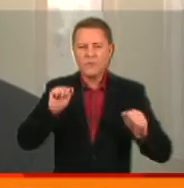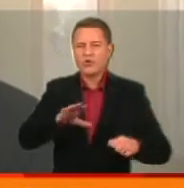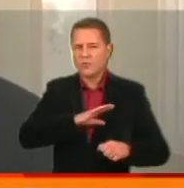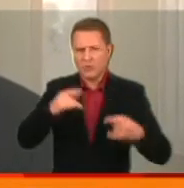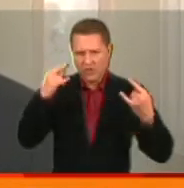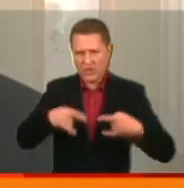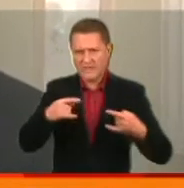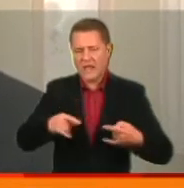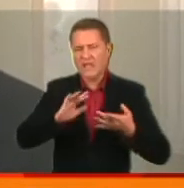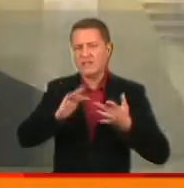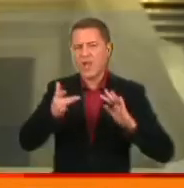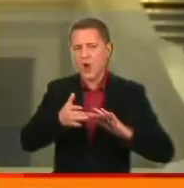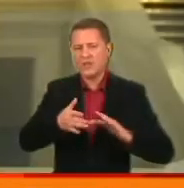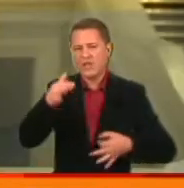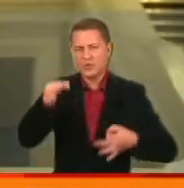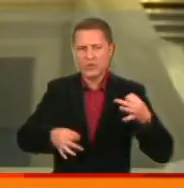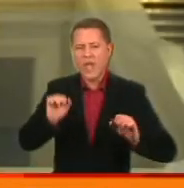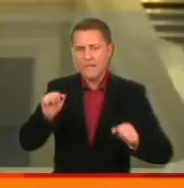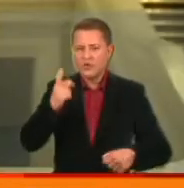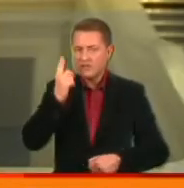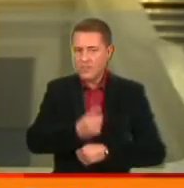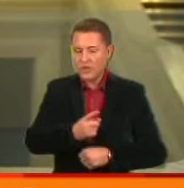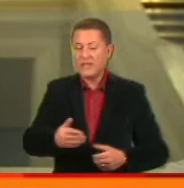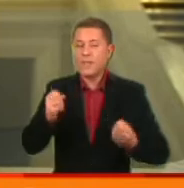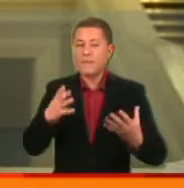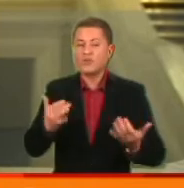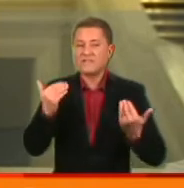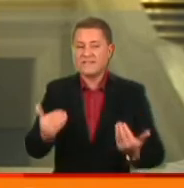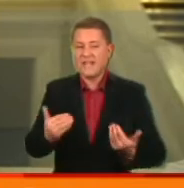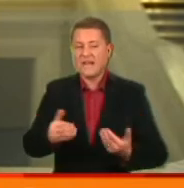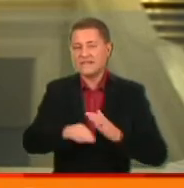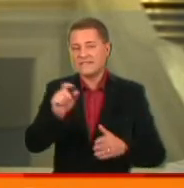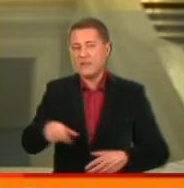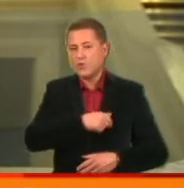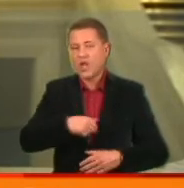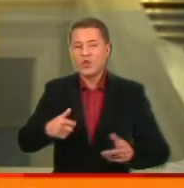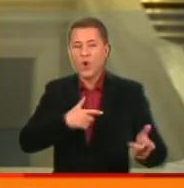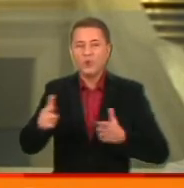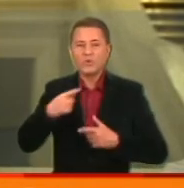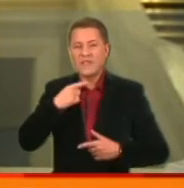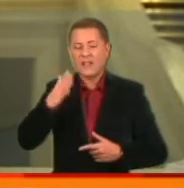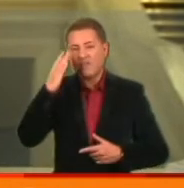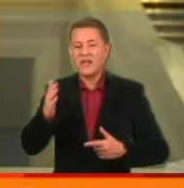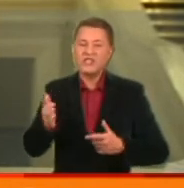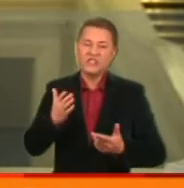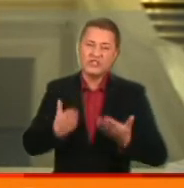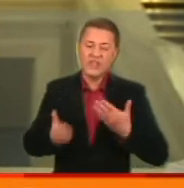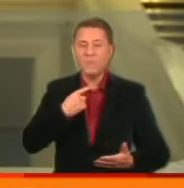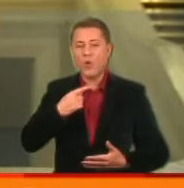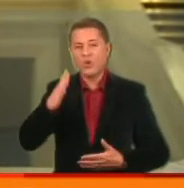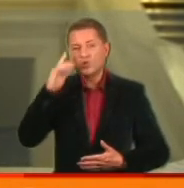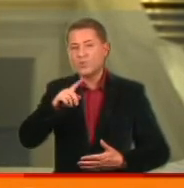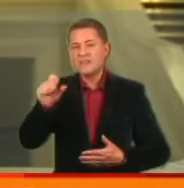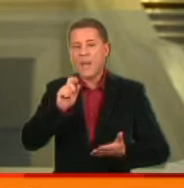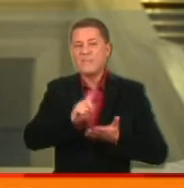і суддя ні в якому випадку не може це заборонити. І от просто зараз депутати готуються до голосування. Чи проголосують, чи ні, ми розповімо вам